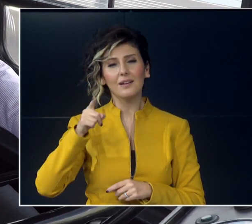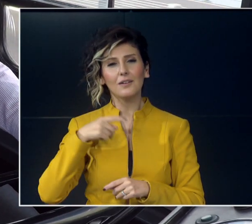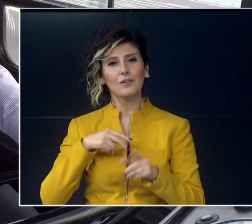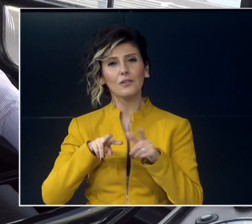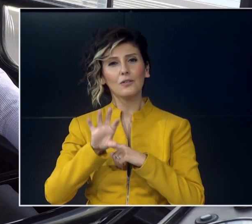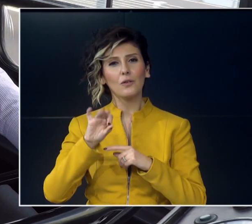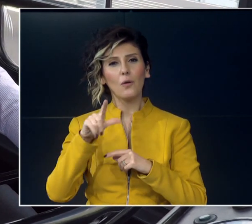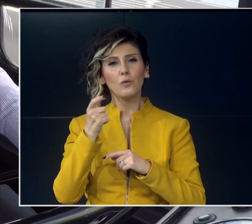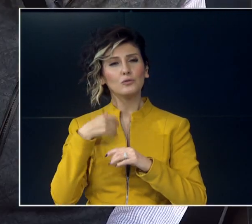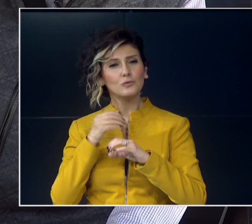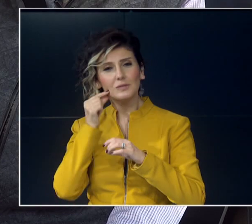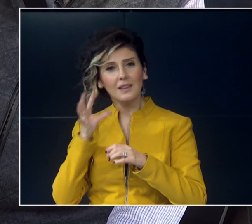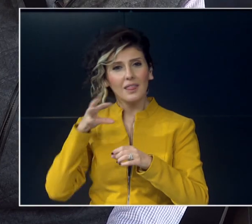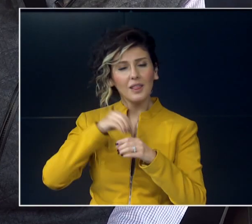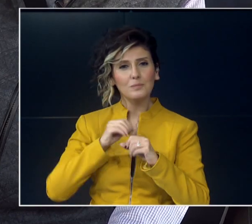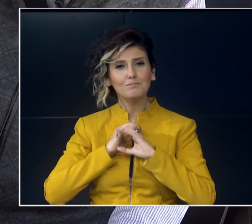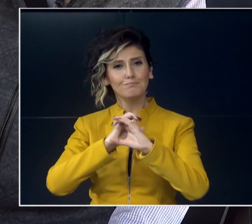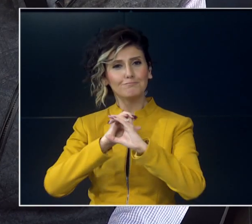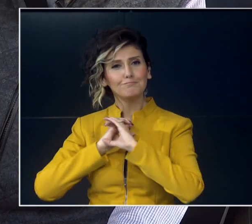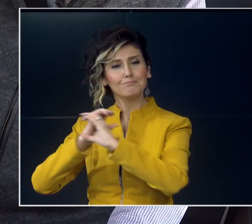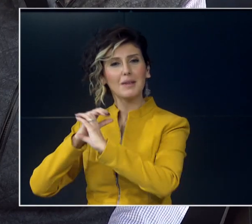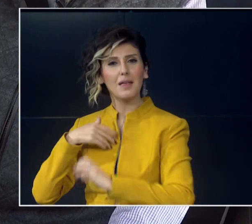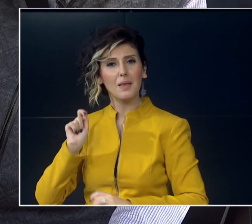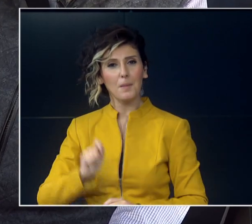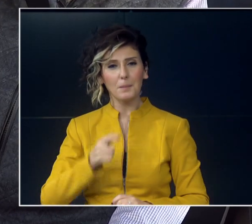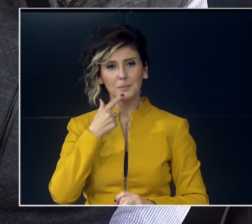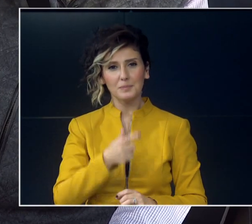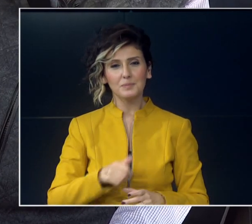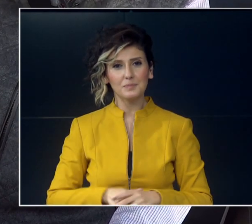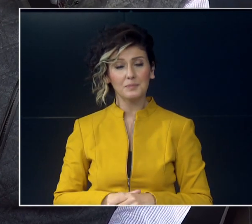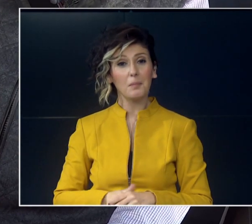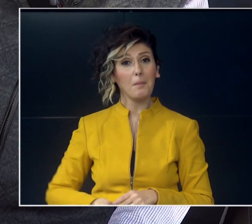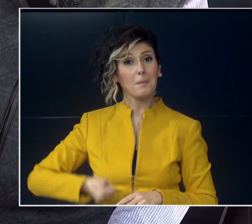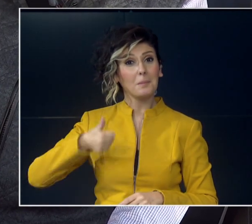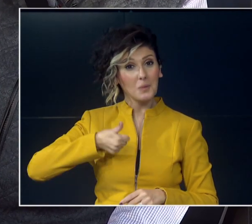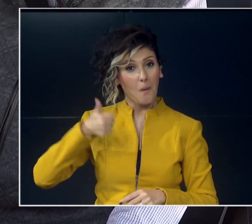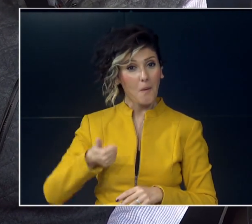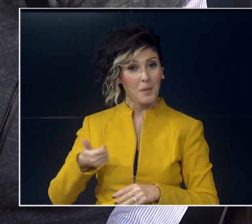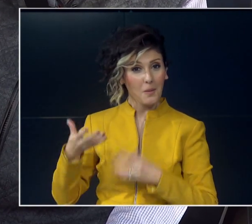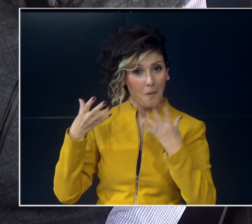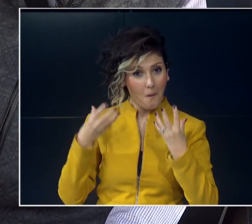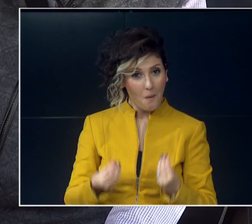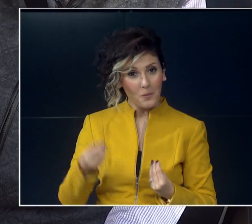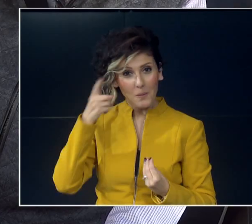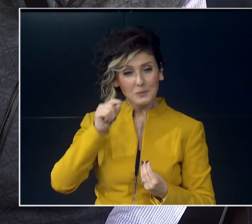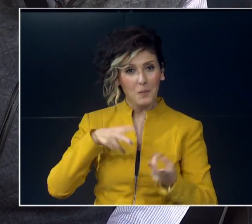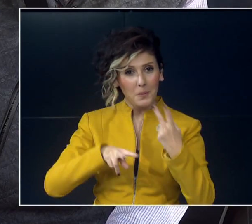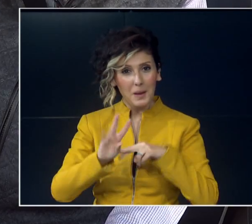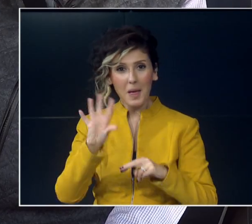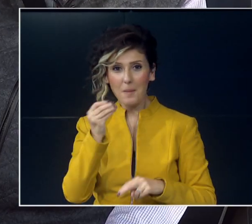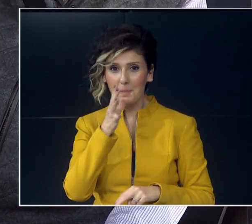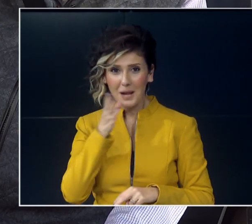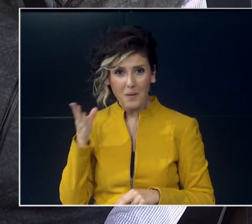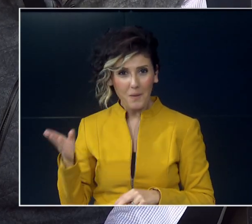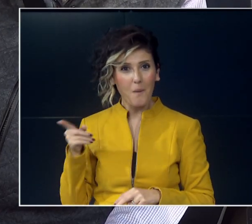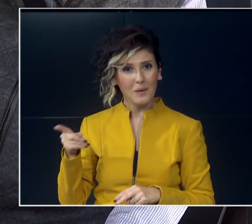yolculuk taşımacılığı yaptık. O yüzden yani iyi oluşum şey bakan oldunuz tabii ki. Yani içinde var o his.